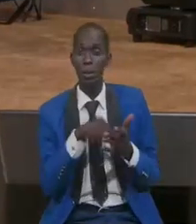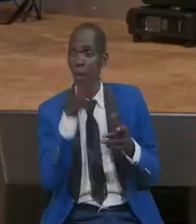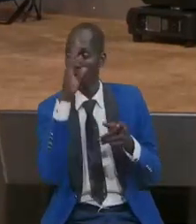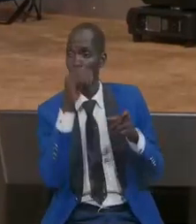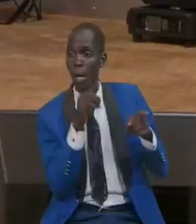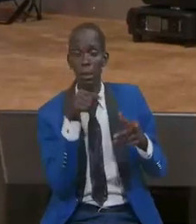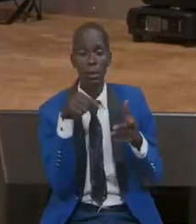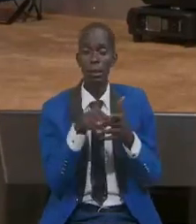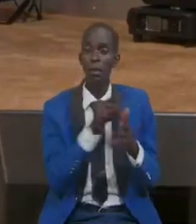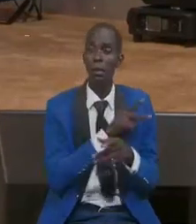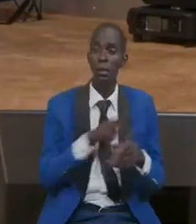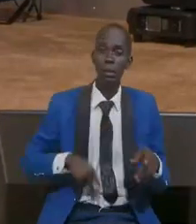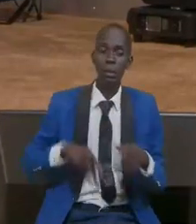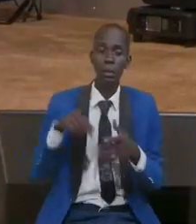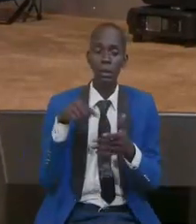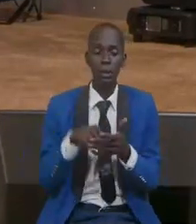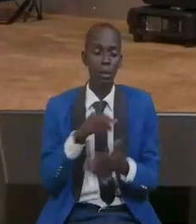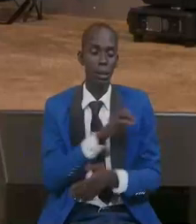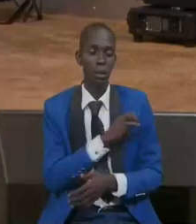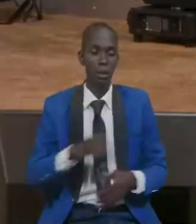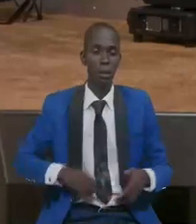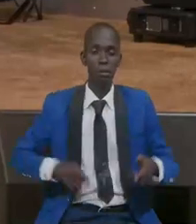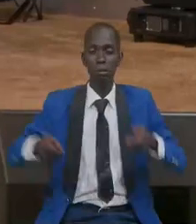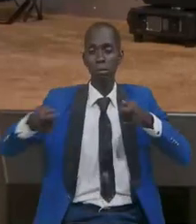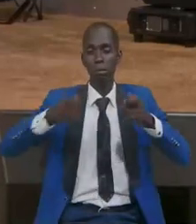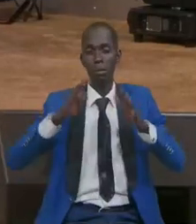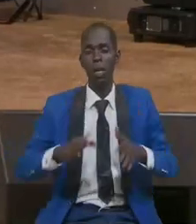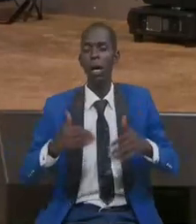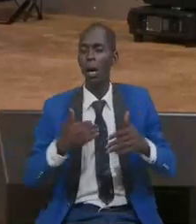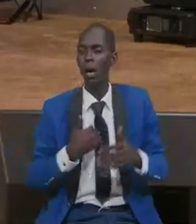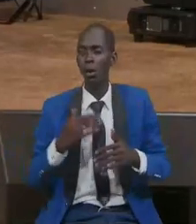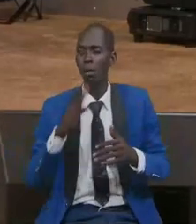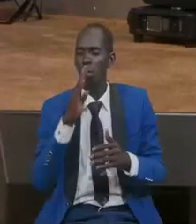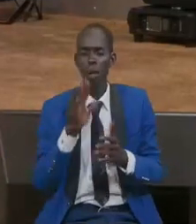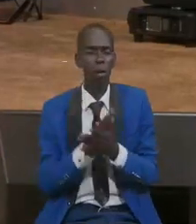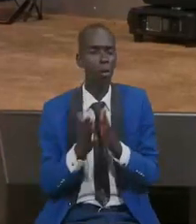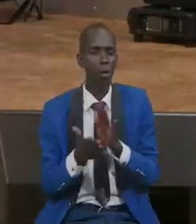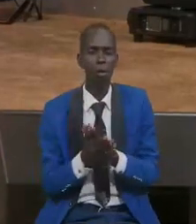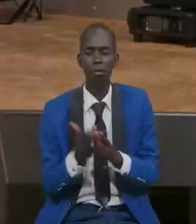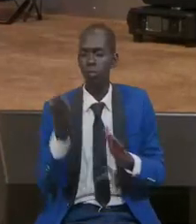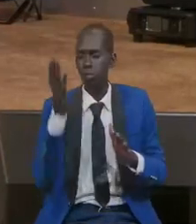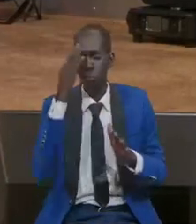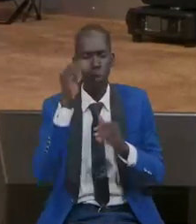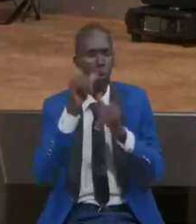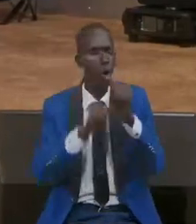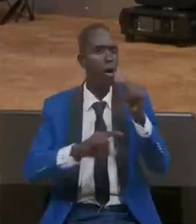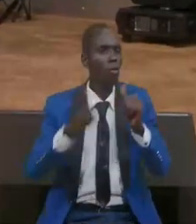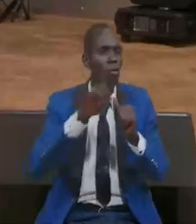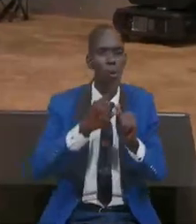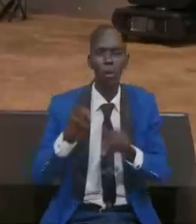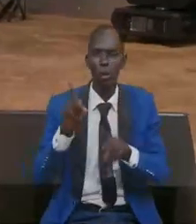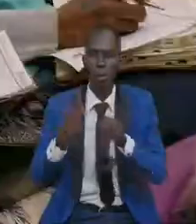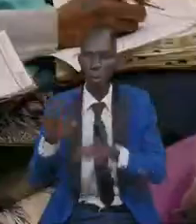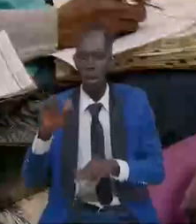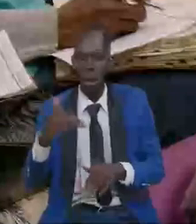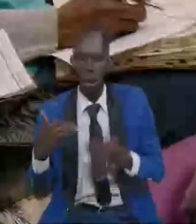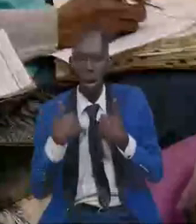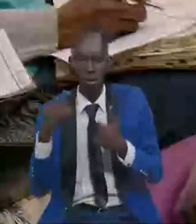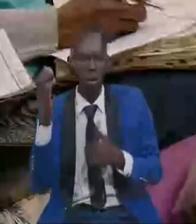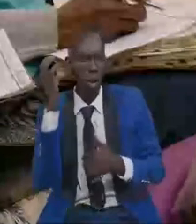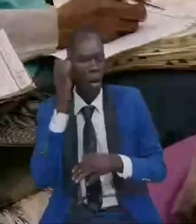ce monarque qui avait cru tellement et que l'information le concernant, avez-vous entendu parler de Nebuchadnezzar?